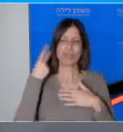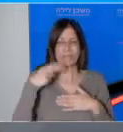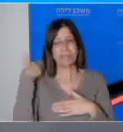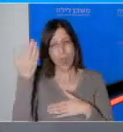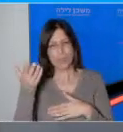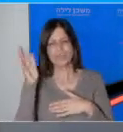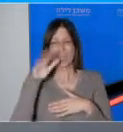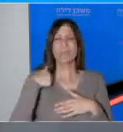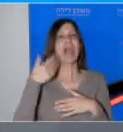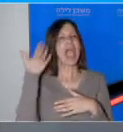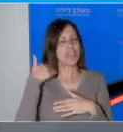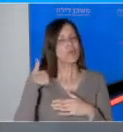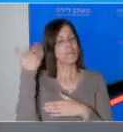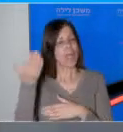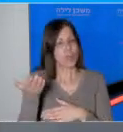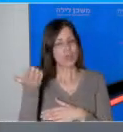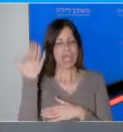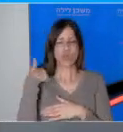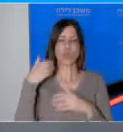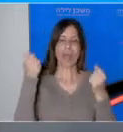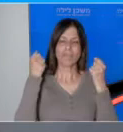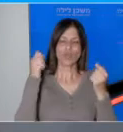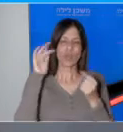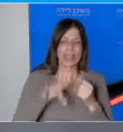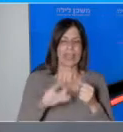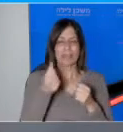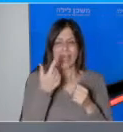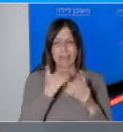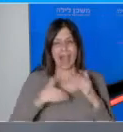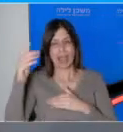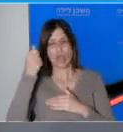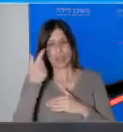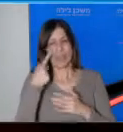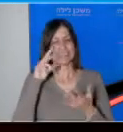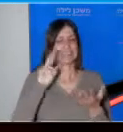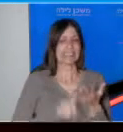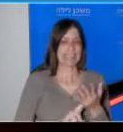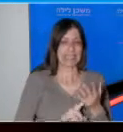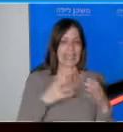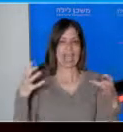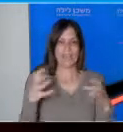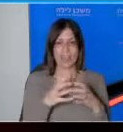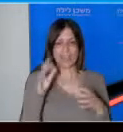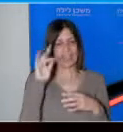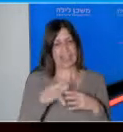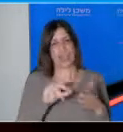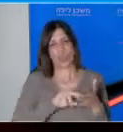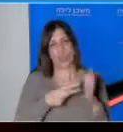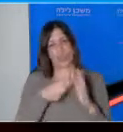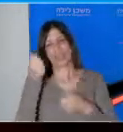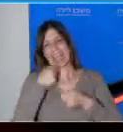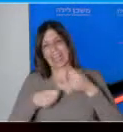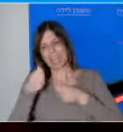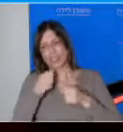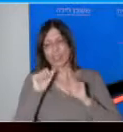כבר היינו בחוץ, כבר היינו בהפגנות, כנגד מחירים, כנגד עליות מחירים, בעד צדק חברתי, נגד תוכניות כלכליות כאלה,